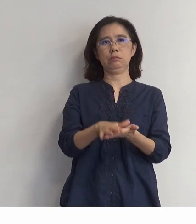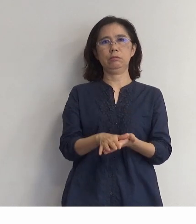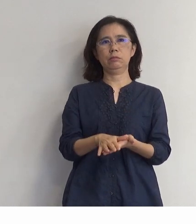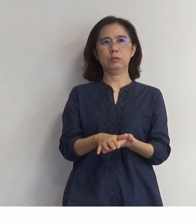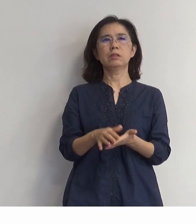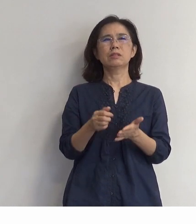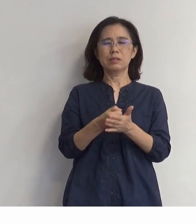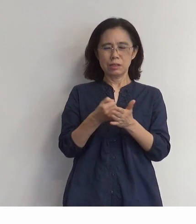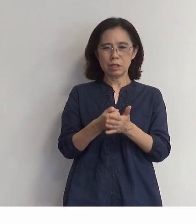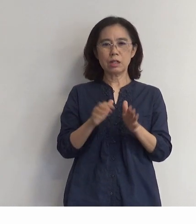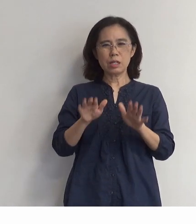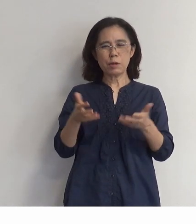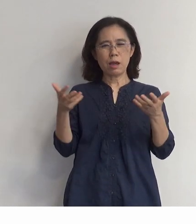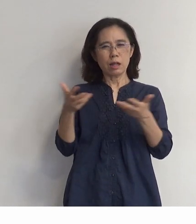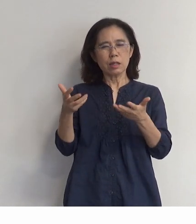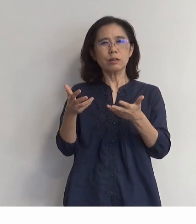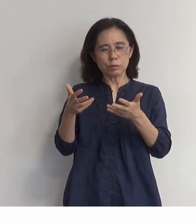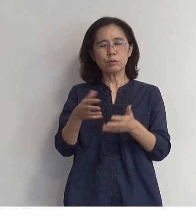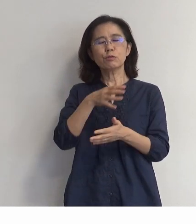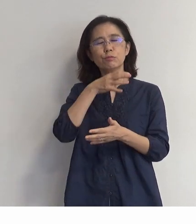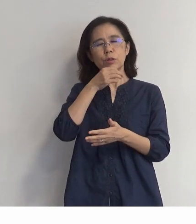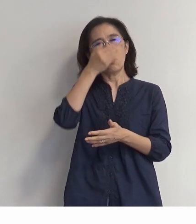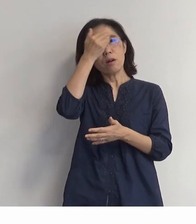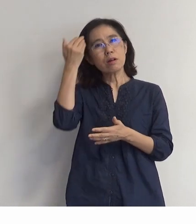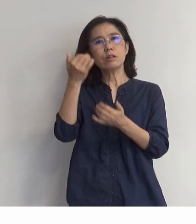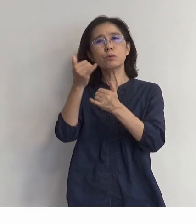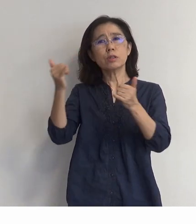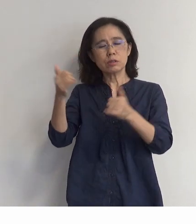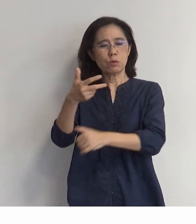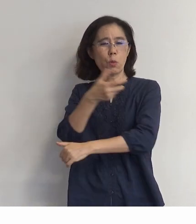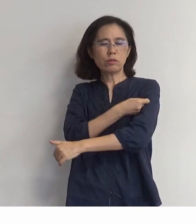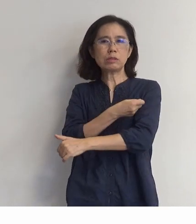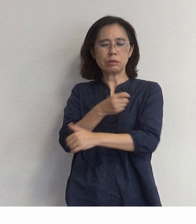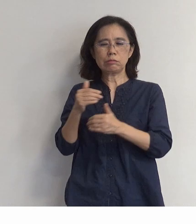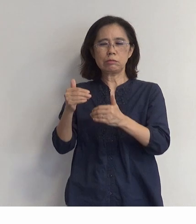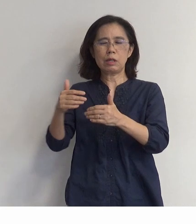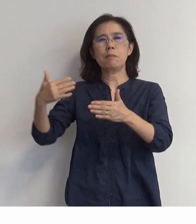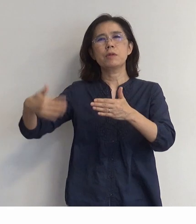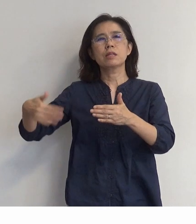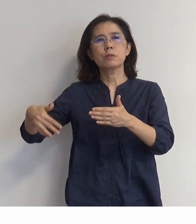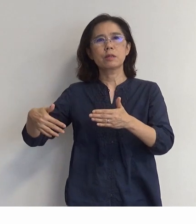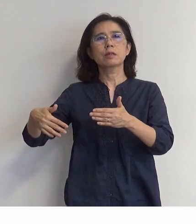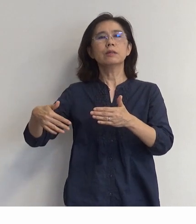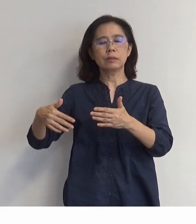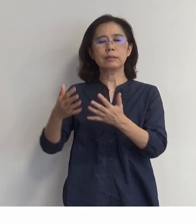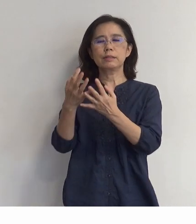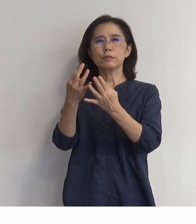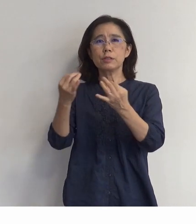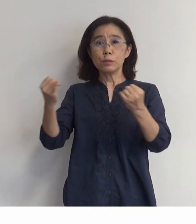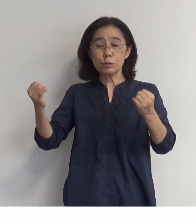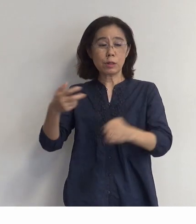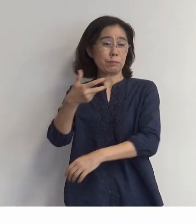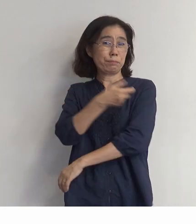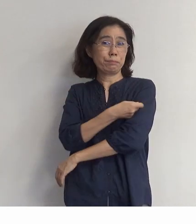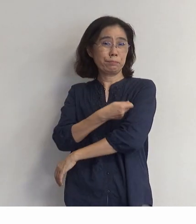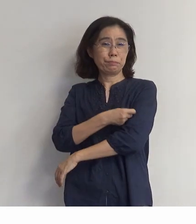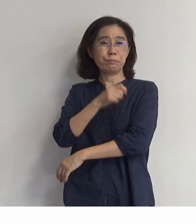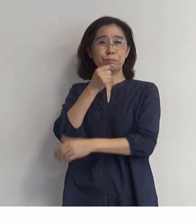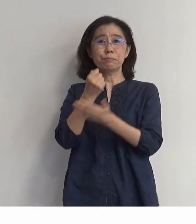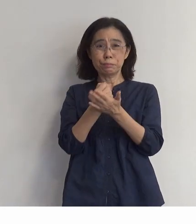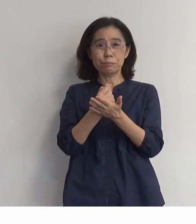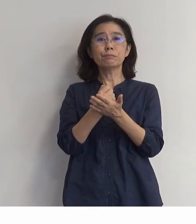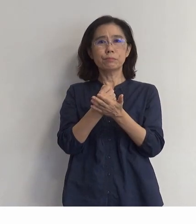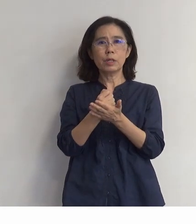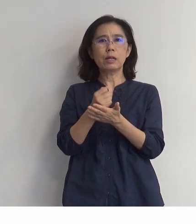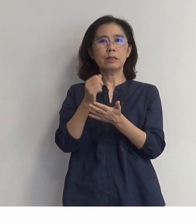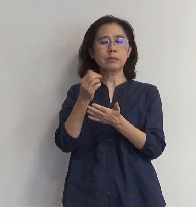ら働き世代の方へのワクチン接種はまだ進んでいません。多くの方がワクチン接種を完了するまでは、